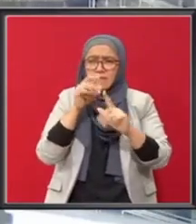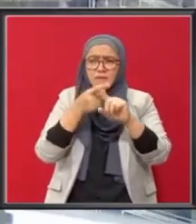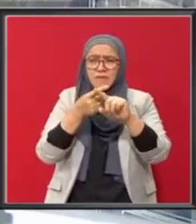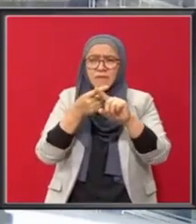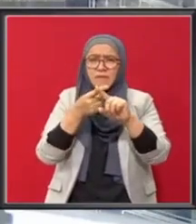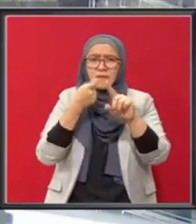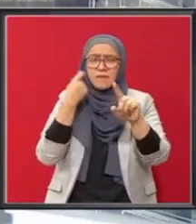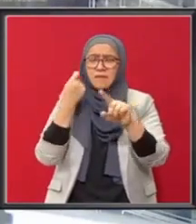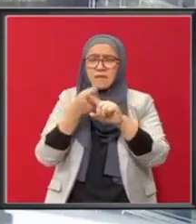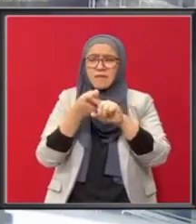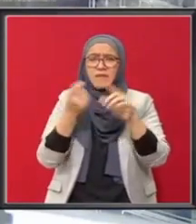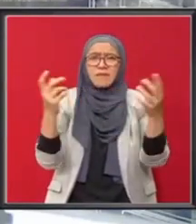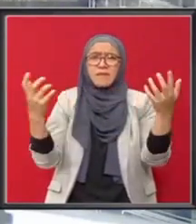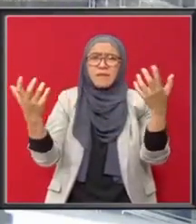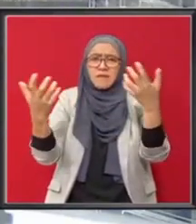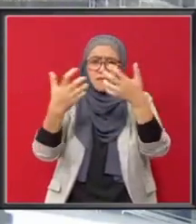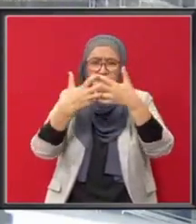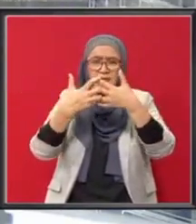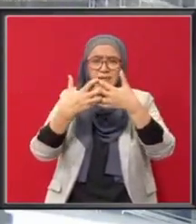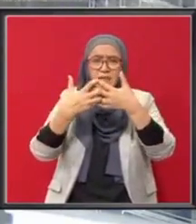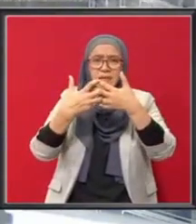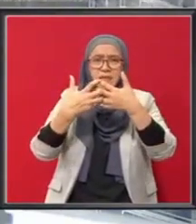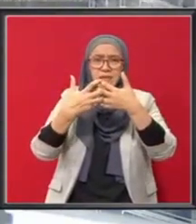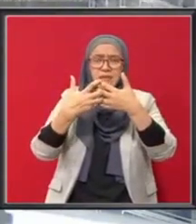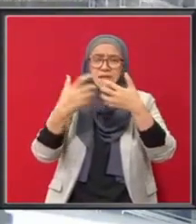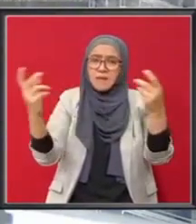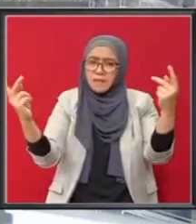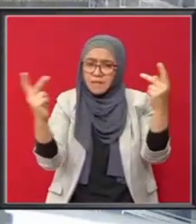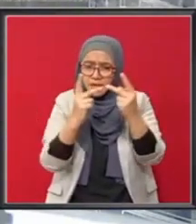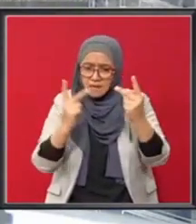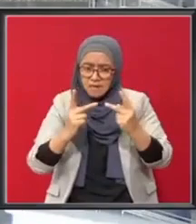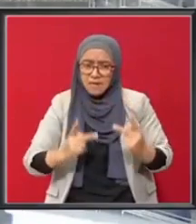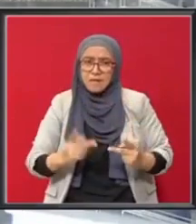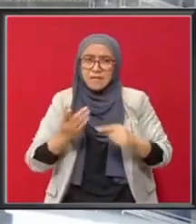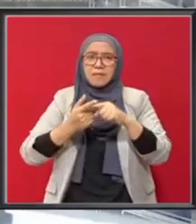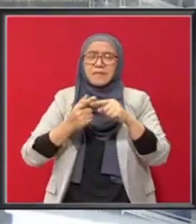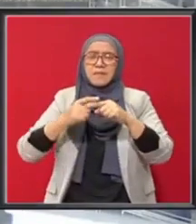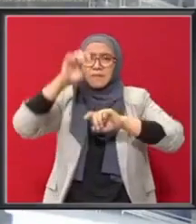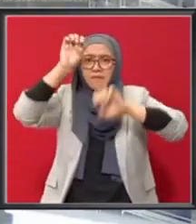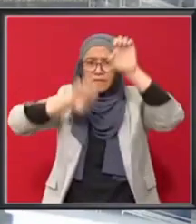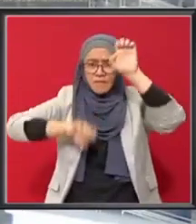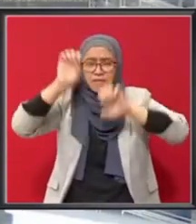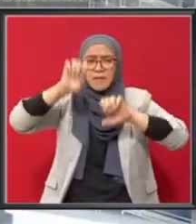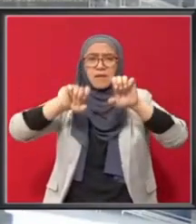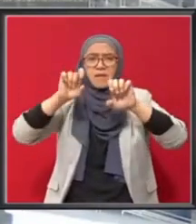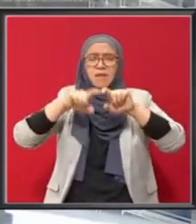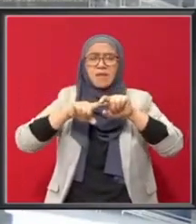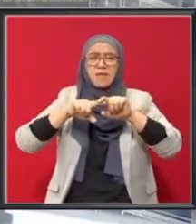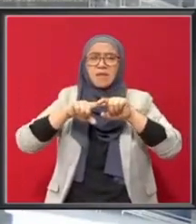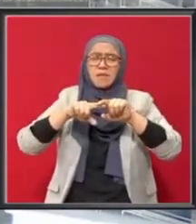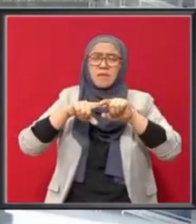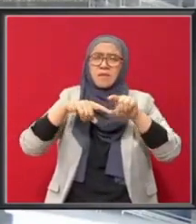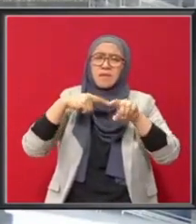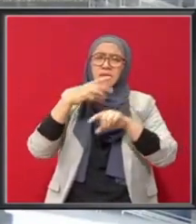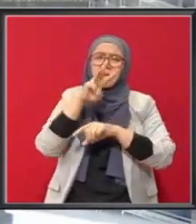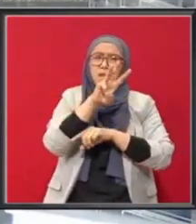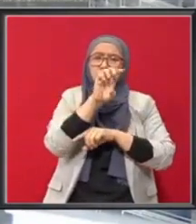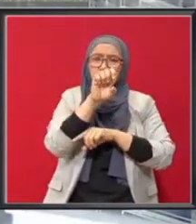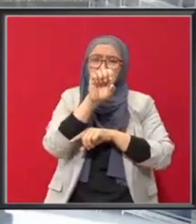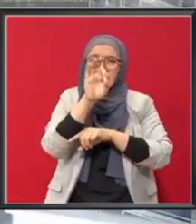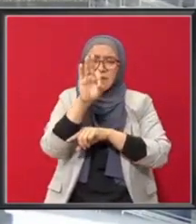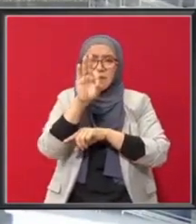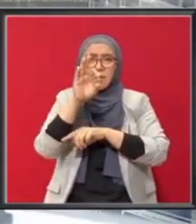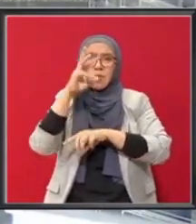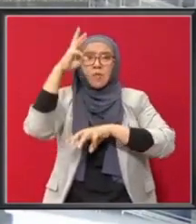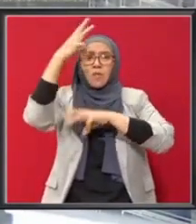badan tetap Sheeran World Economic well Economic ataupun abiye